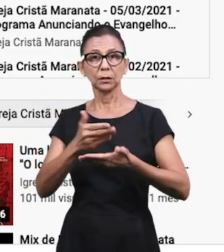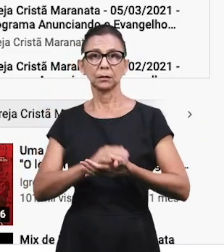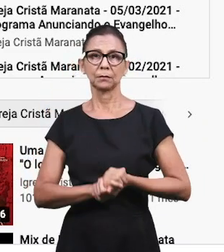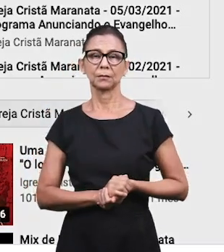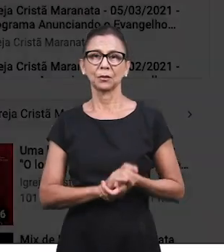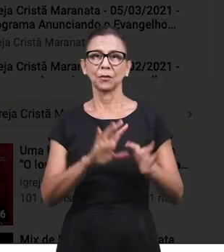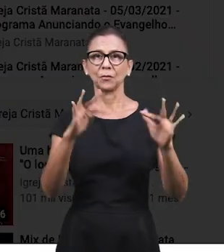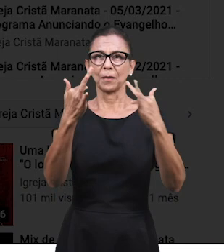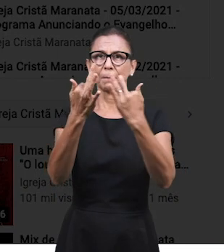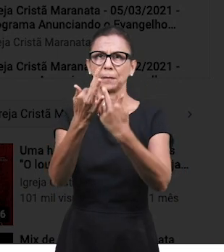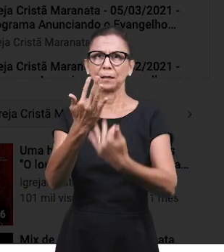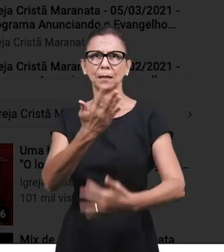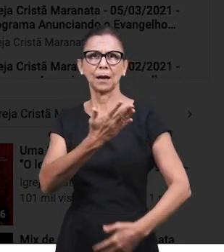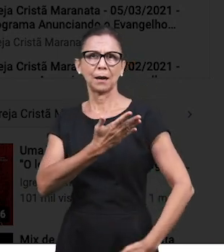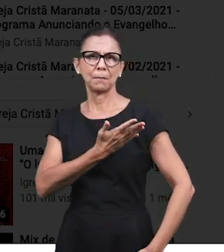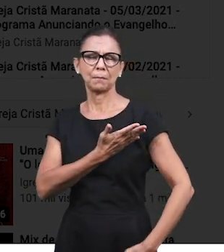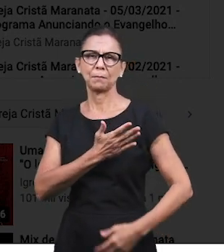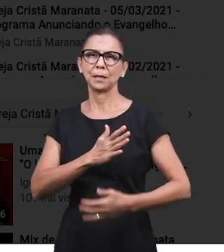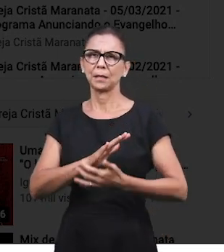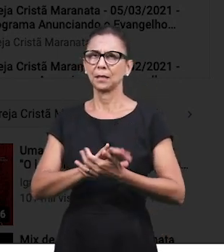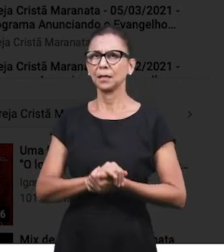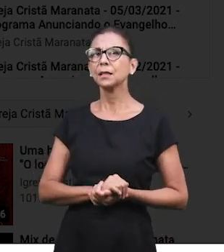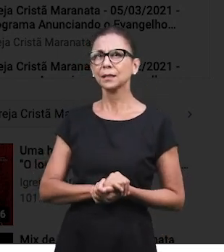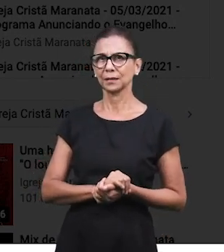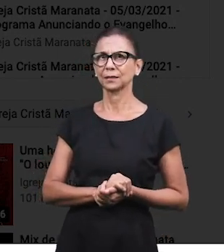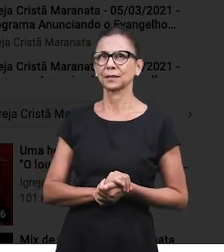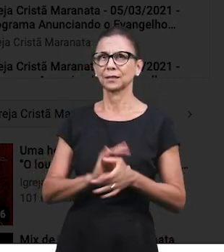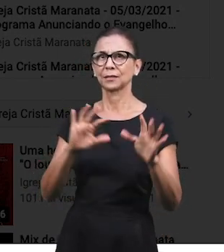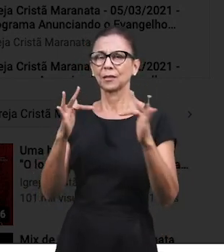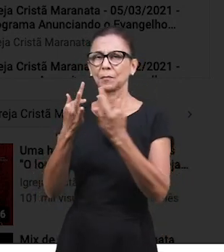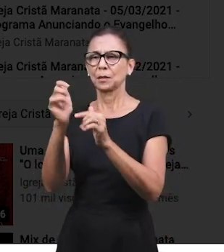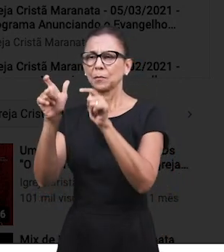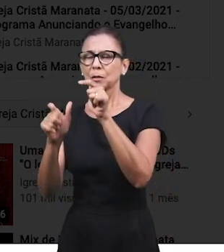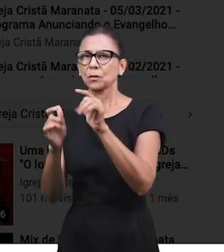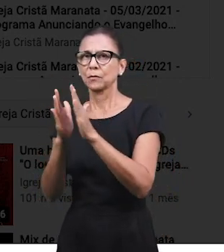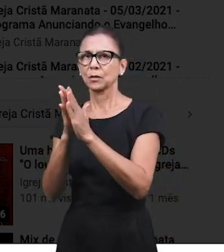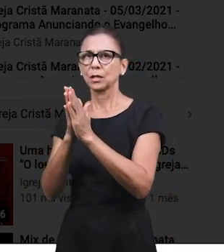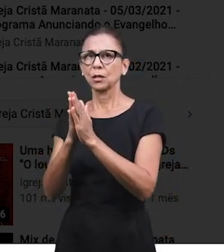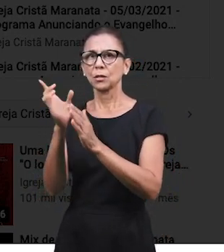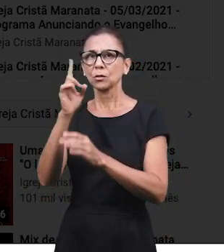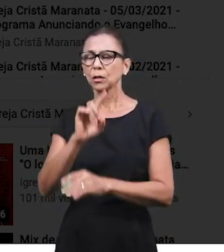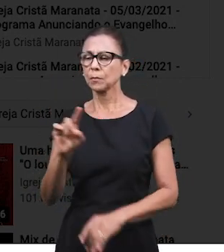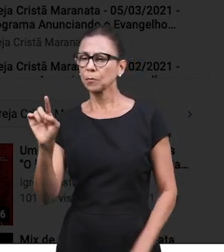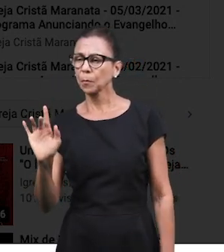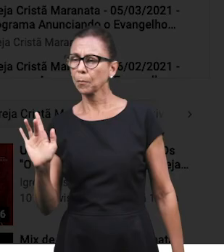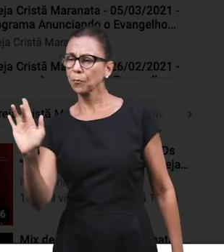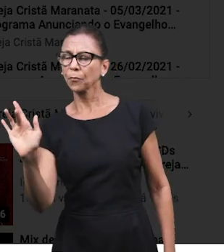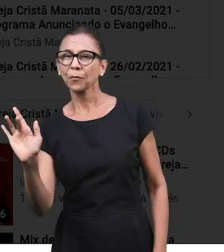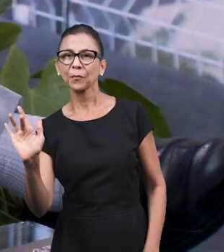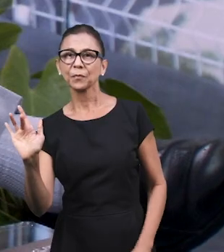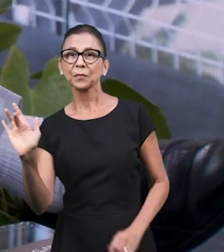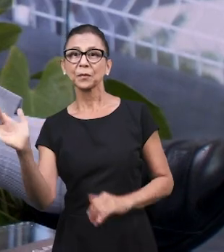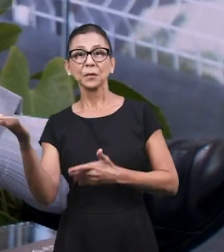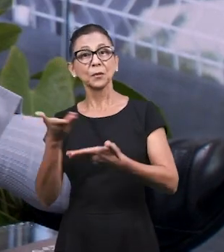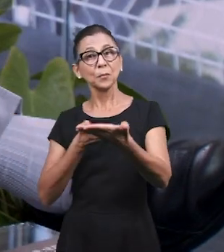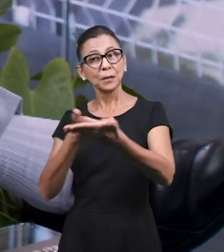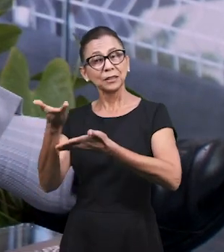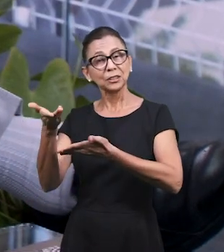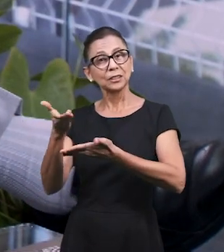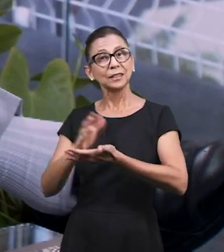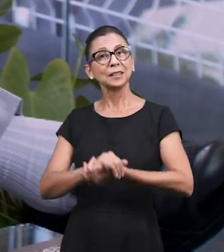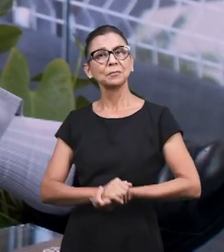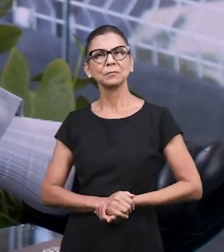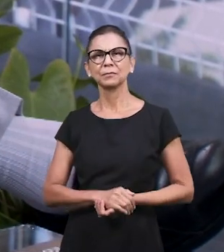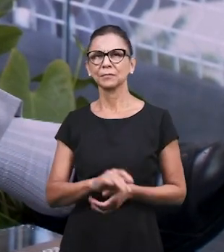des personnes que vous connaissez, des gens de la famille. Il suffit de cliquer sur l'icône et partager. Et en